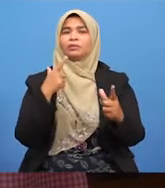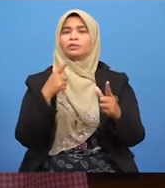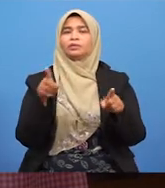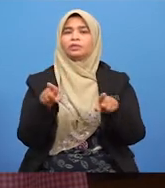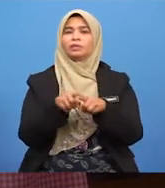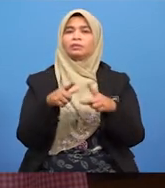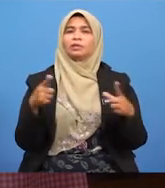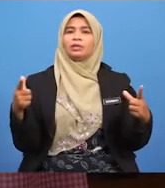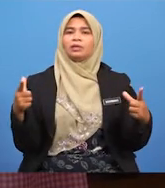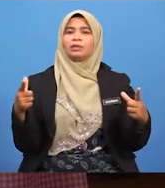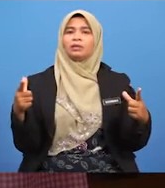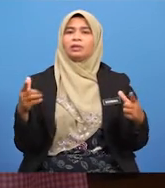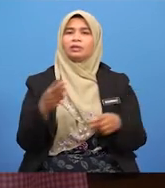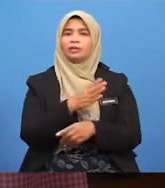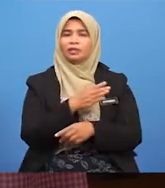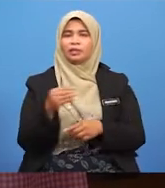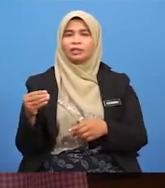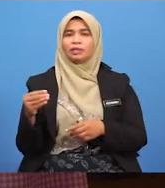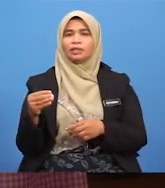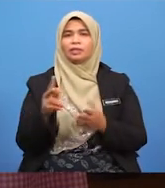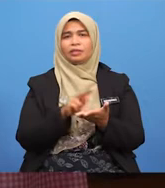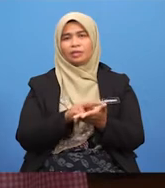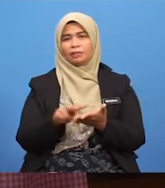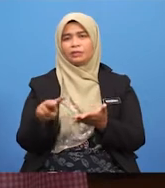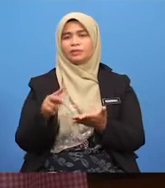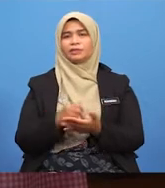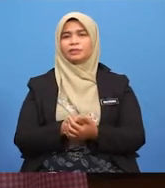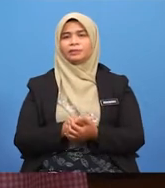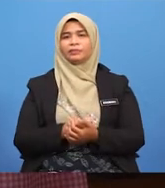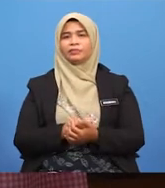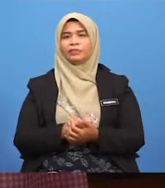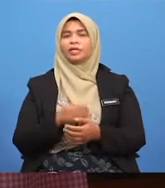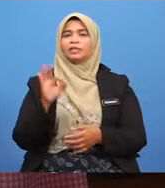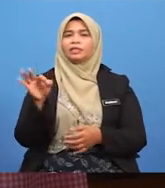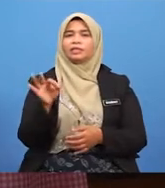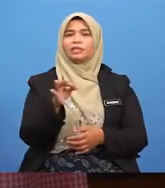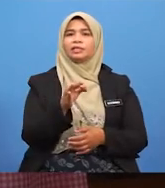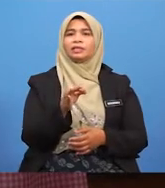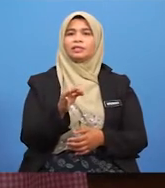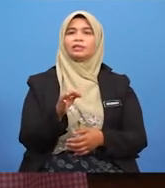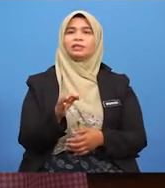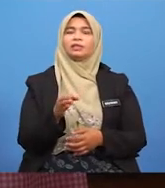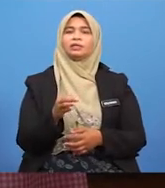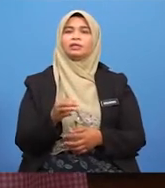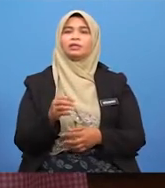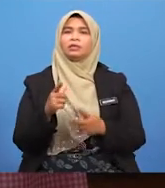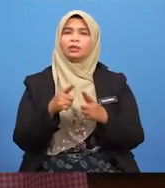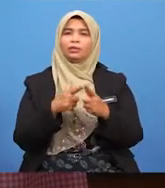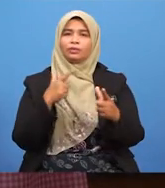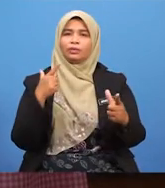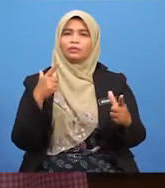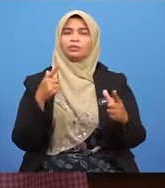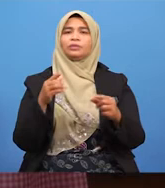samule ba dan kemas jahitan ke